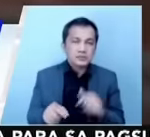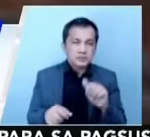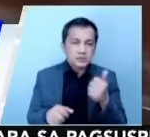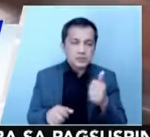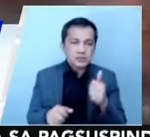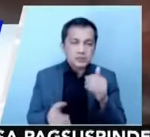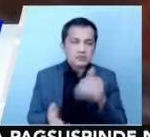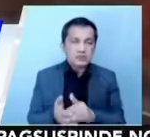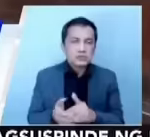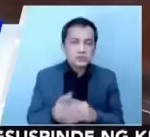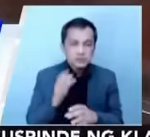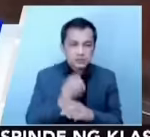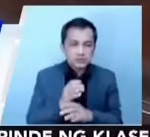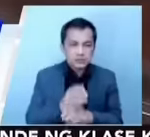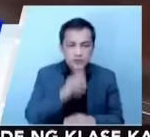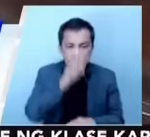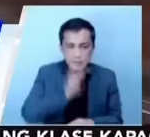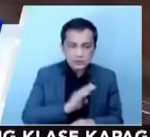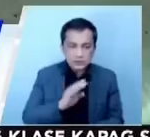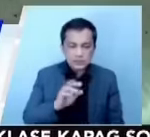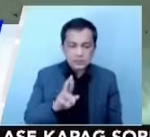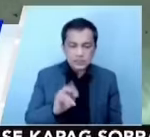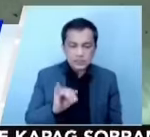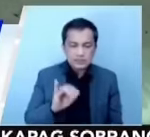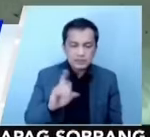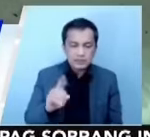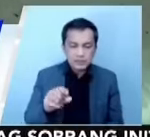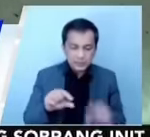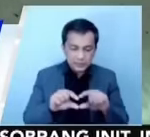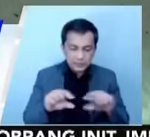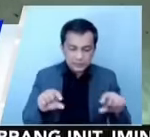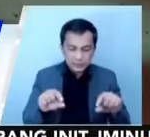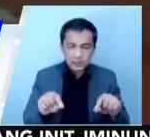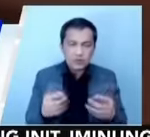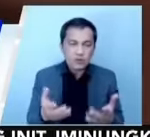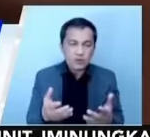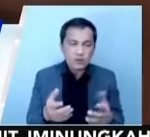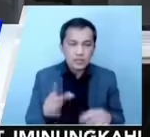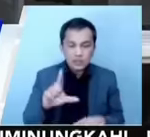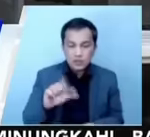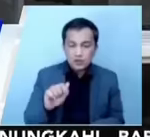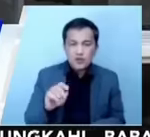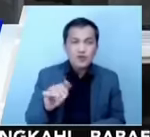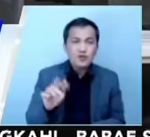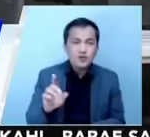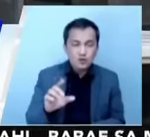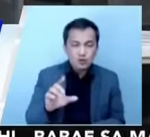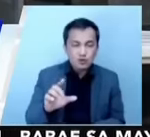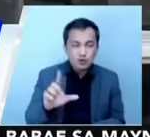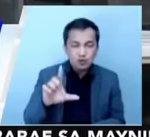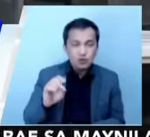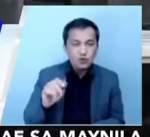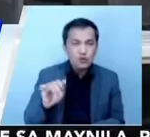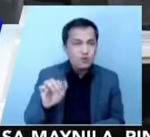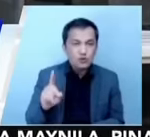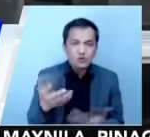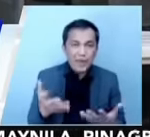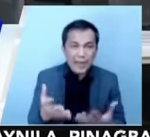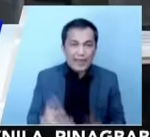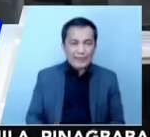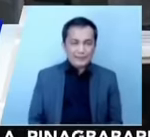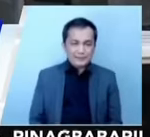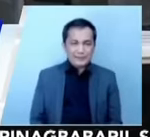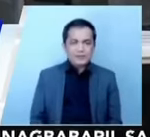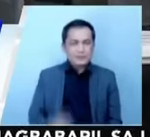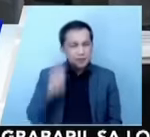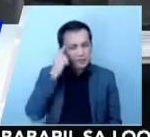sasakyang depektibo ang RFID stickers o kaya ay walang load ang RFID. Pinag-iisipan ng patawan ng